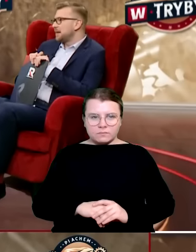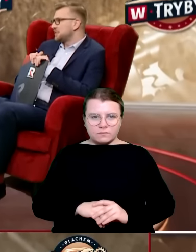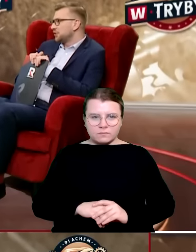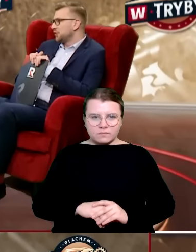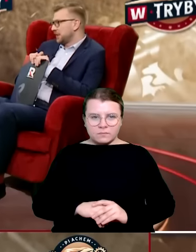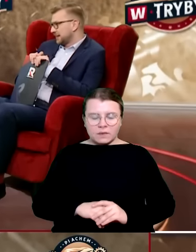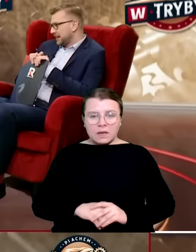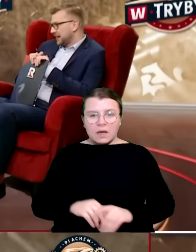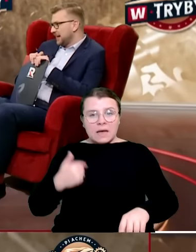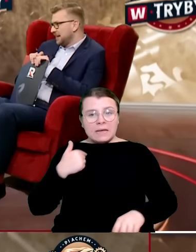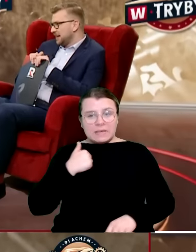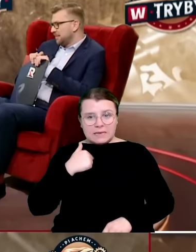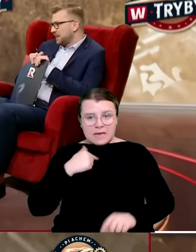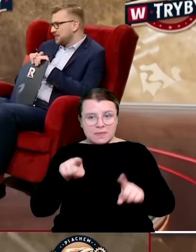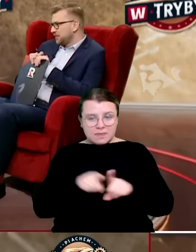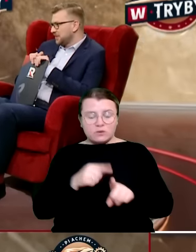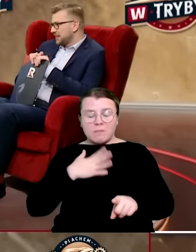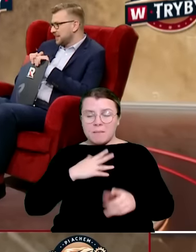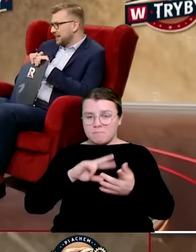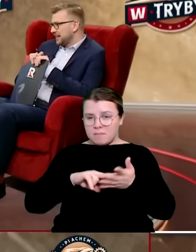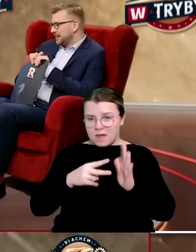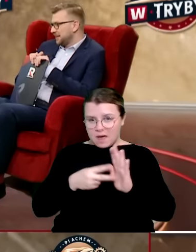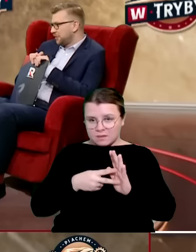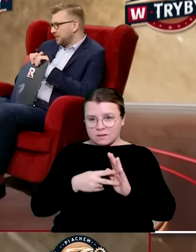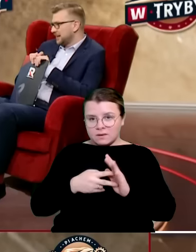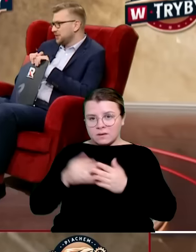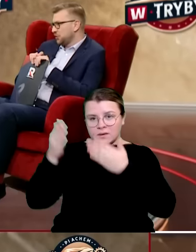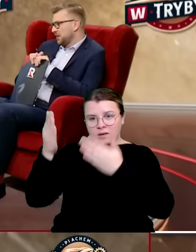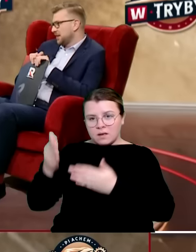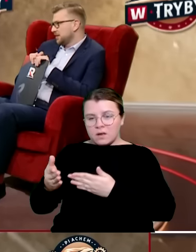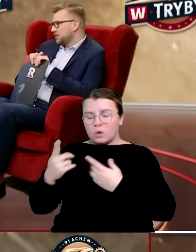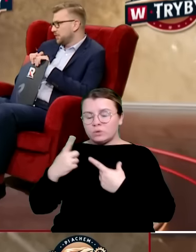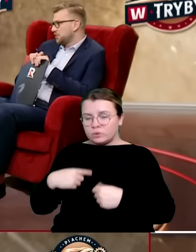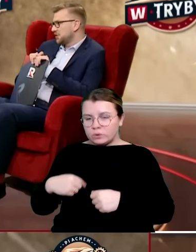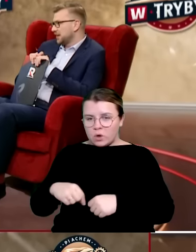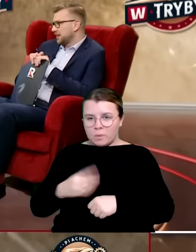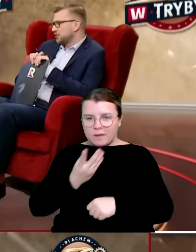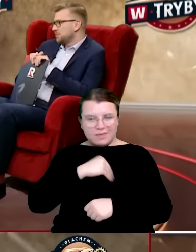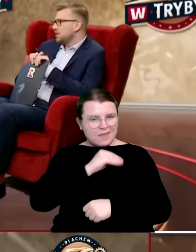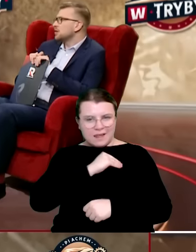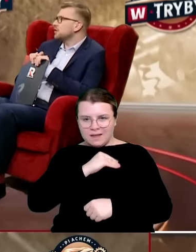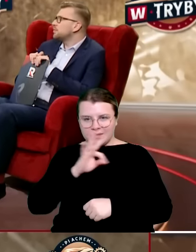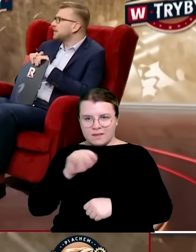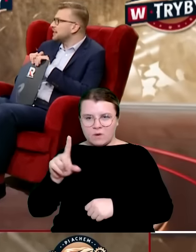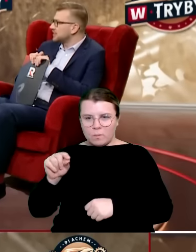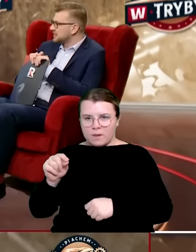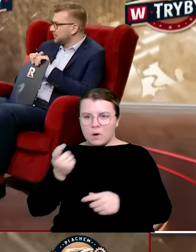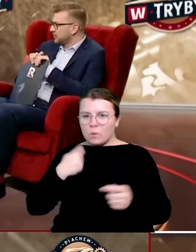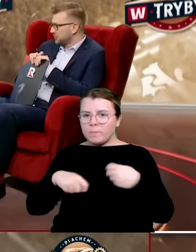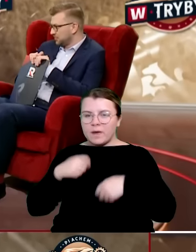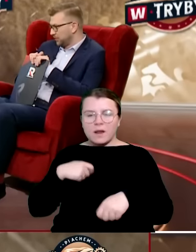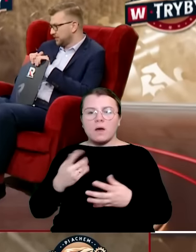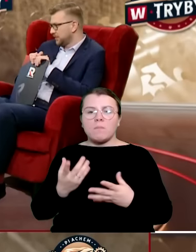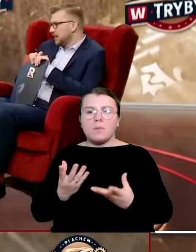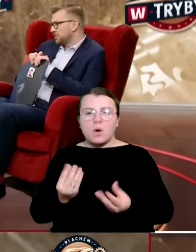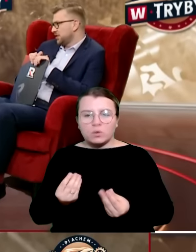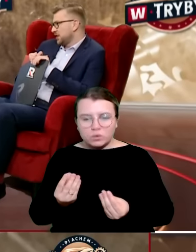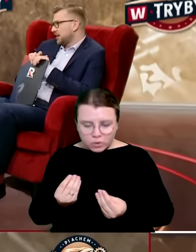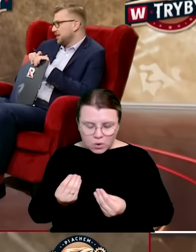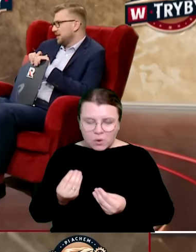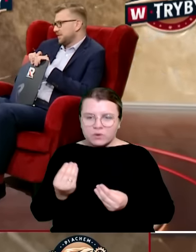no. mam absolutną taktykę. Pracownica nielegalnej TVP tak się ubiera tylko i wyłącznie dlatego, żeby rozpraszać swoich